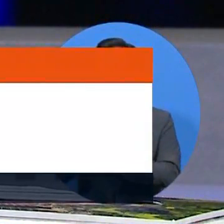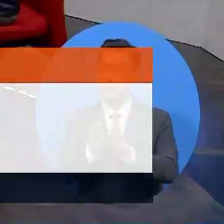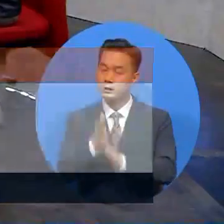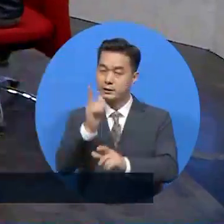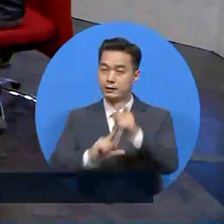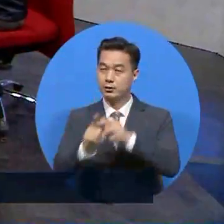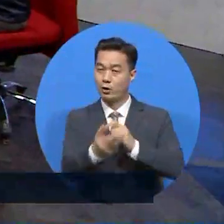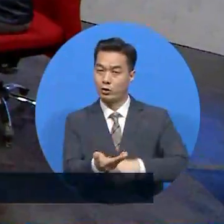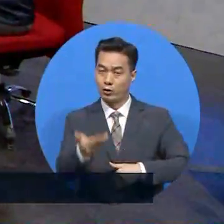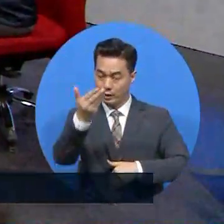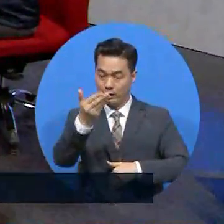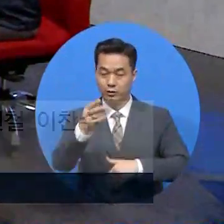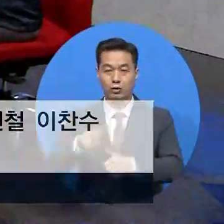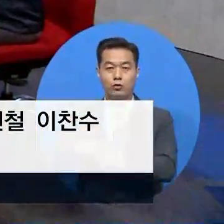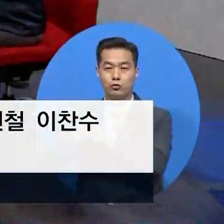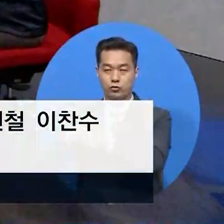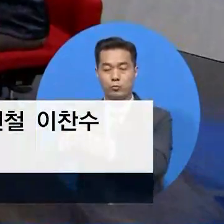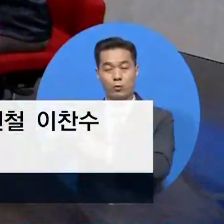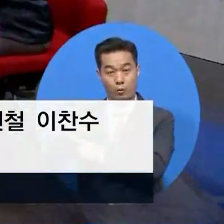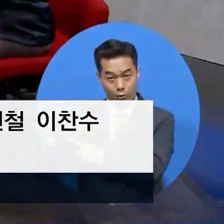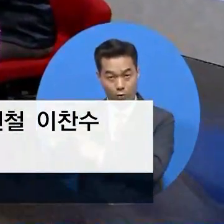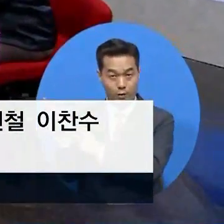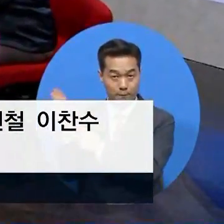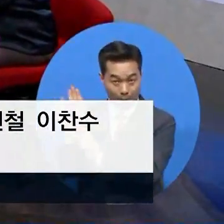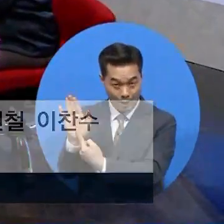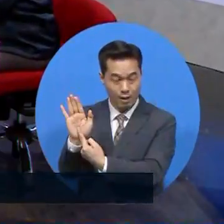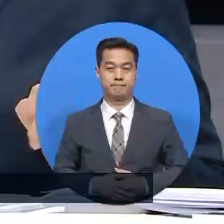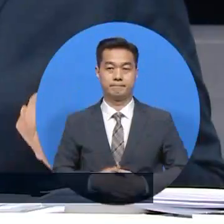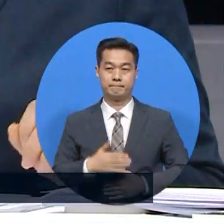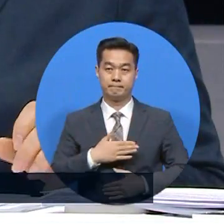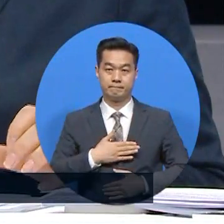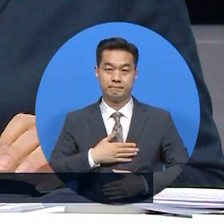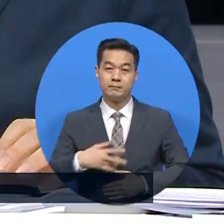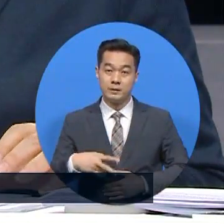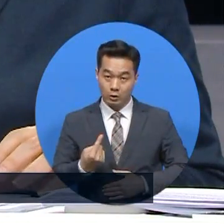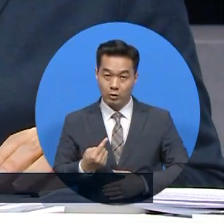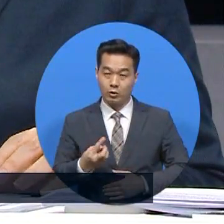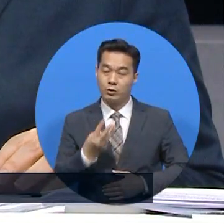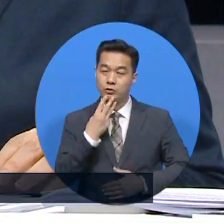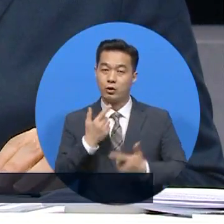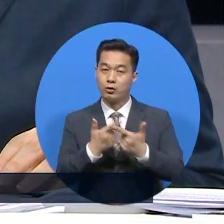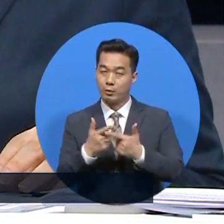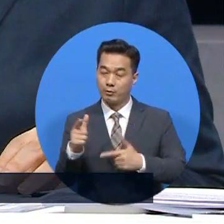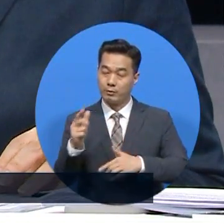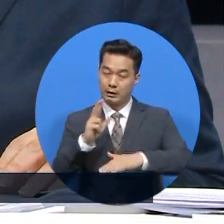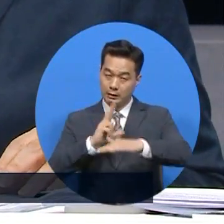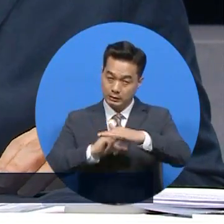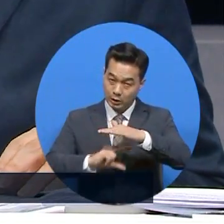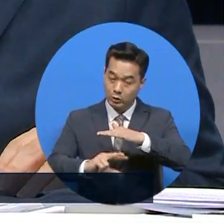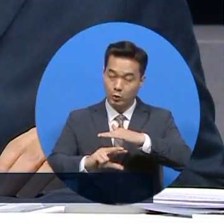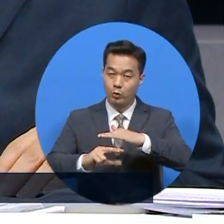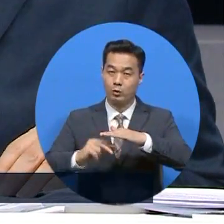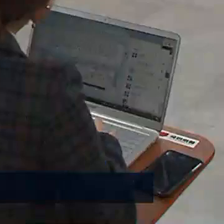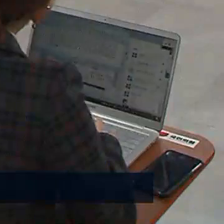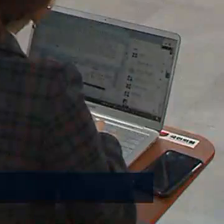있고요. 어젯밤 토론을 시작으로 서울시장 보궐선거전은 본격적인 TV 토론 국면에